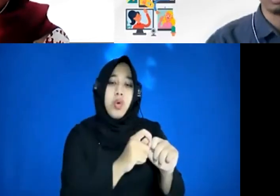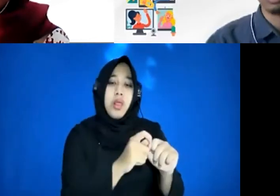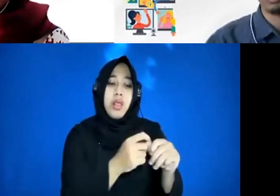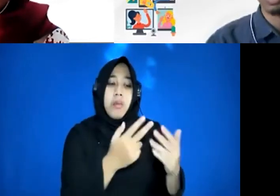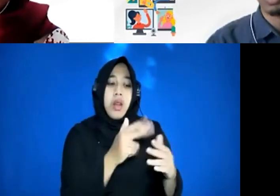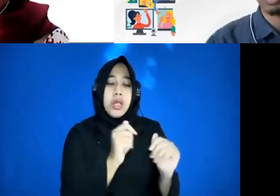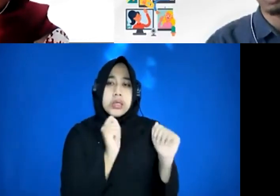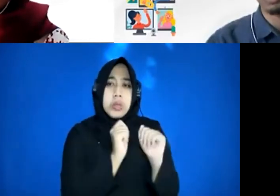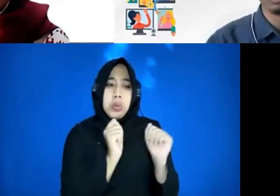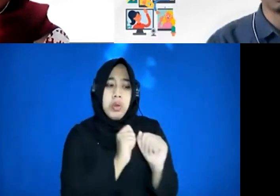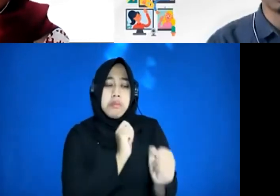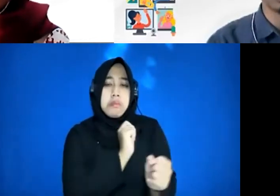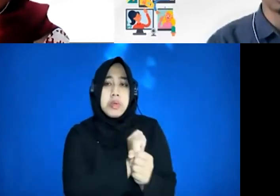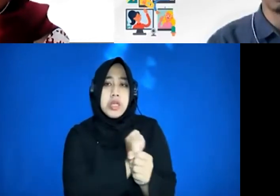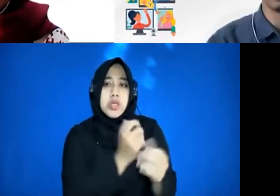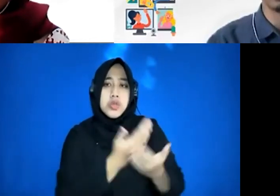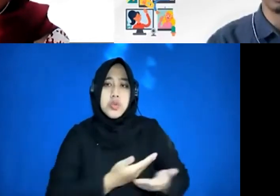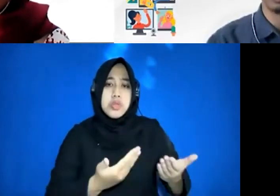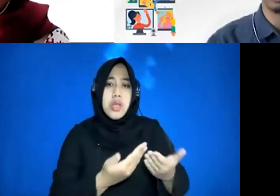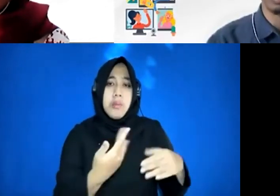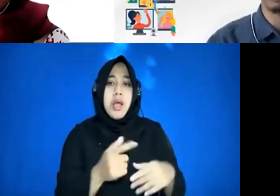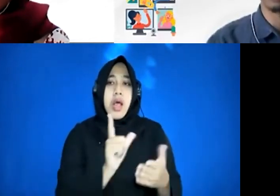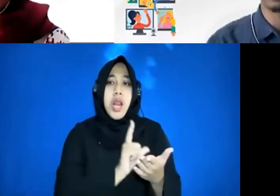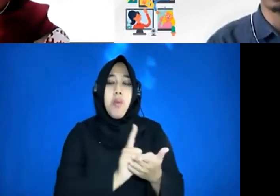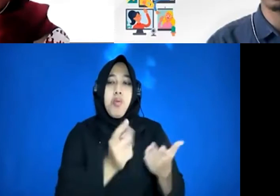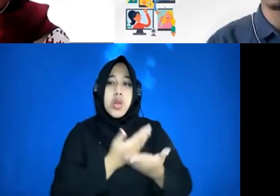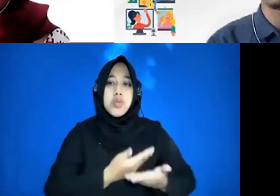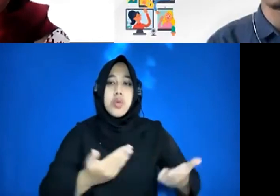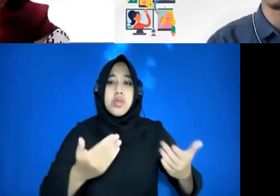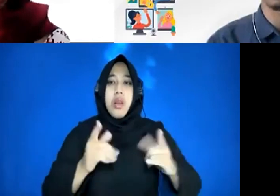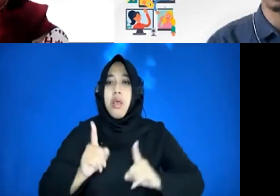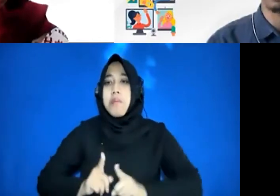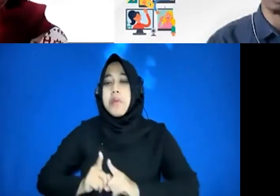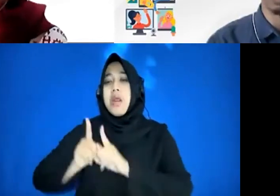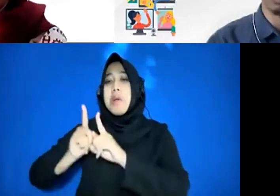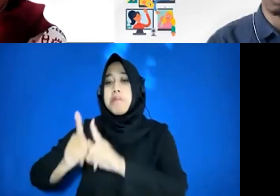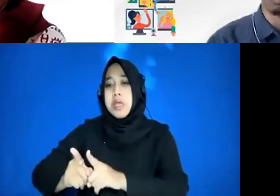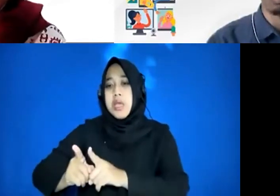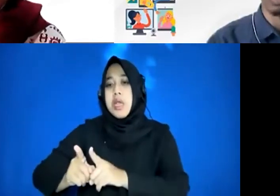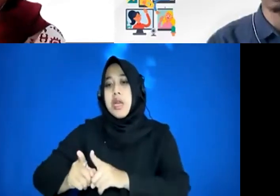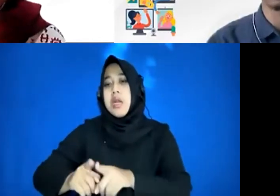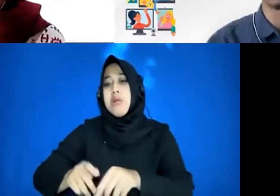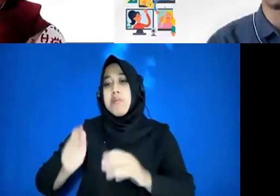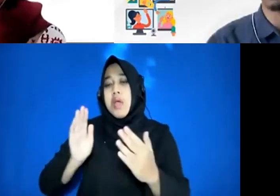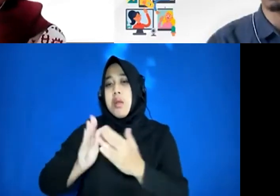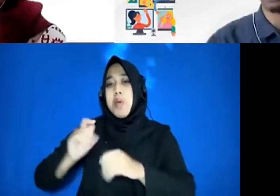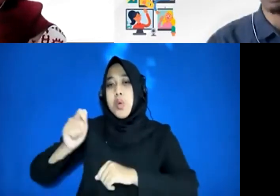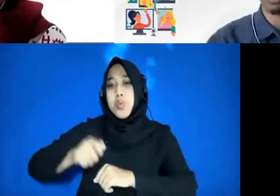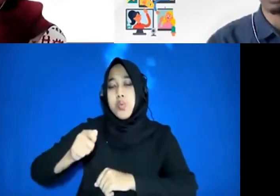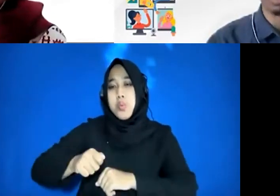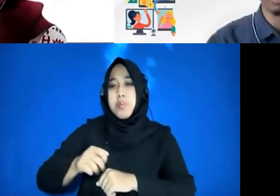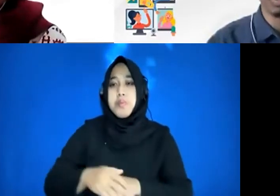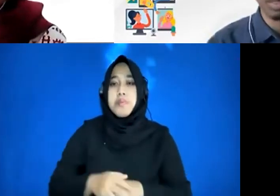krusial di teman-teman pekerja sosial itu adalah laporan sosial dalam pendampingan anak berhadapan hukum. Itu menjadi report